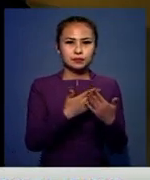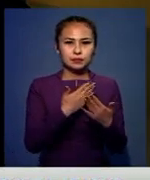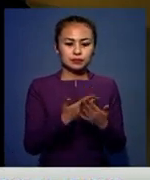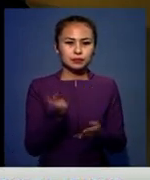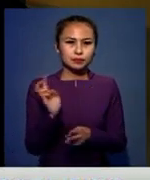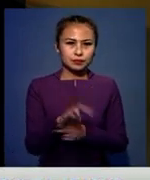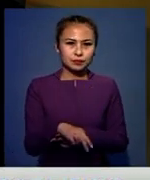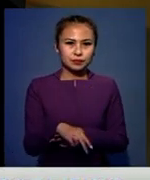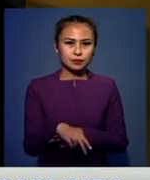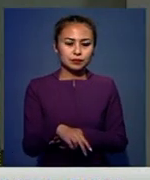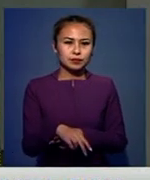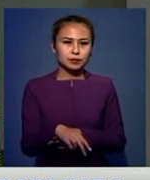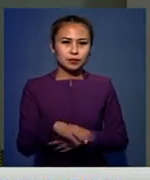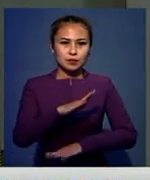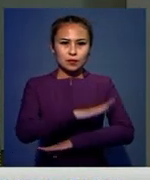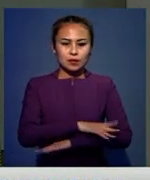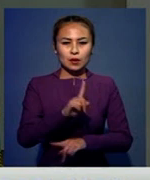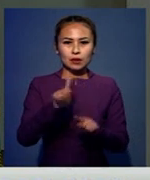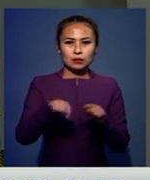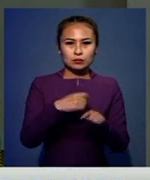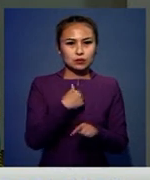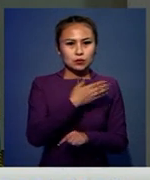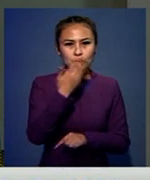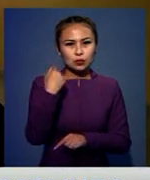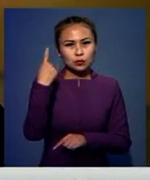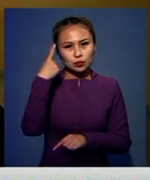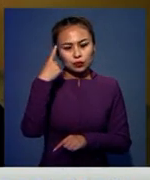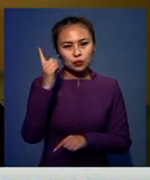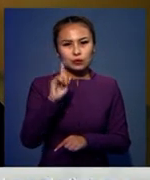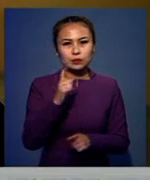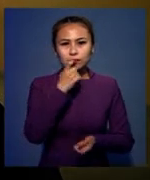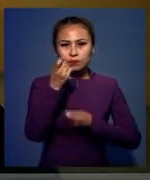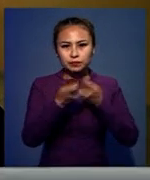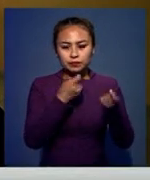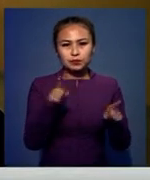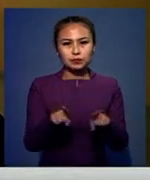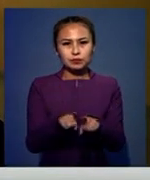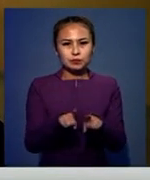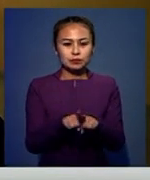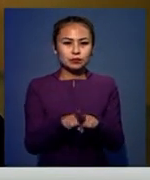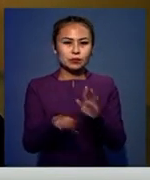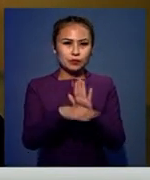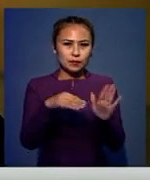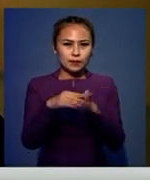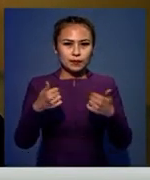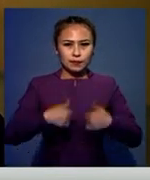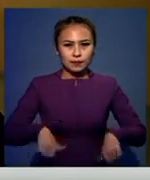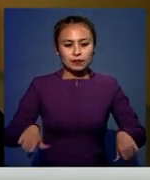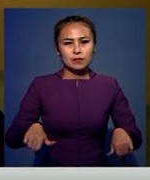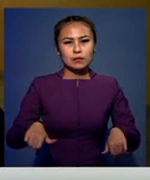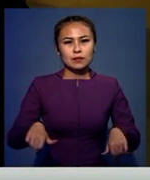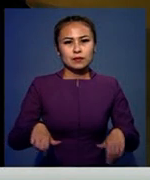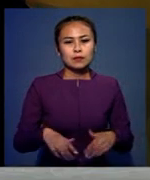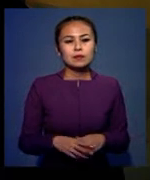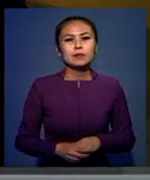Былай сайлау тәртібі бұзылған жоқ деп есептеймін әзірше. Ұсақ түйектерді сайлау комиссиясының төрағасымен ақылдасып